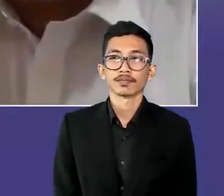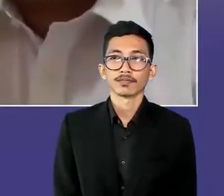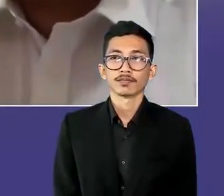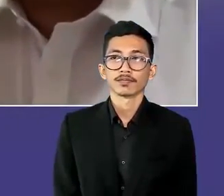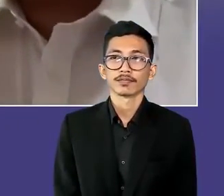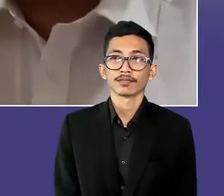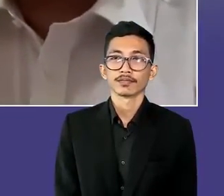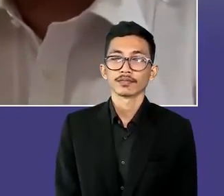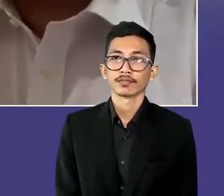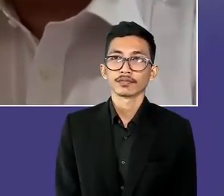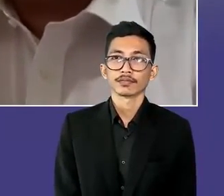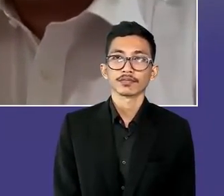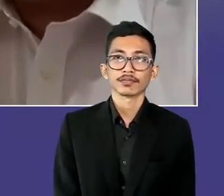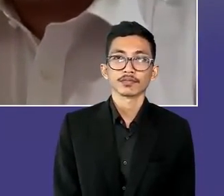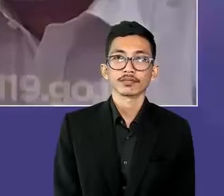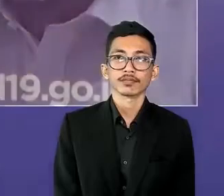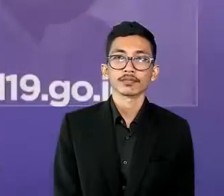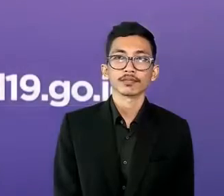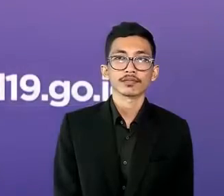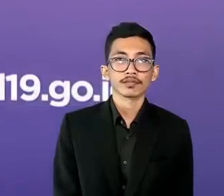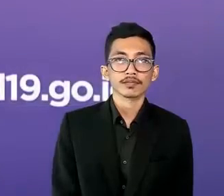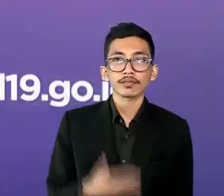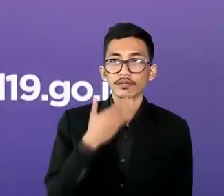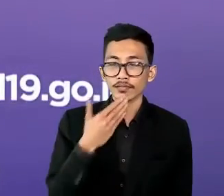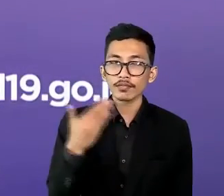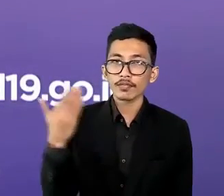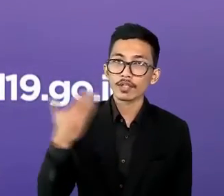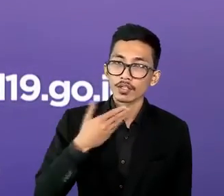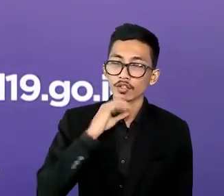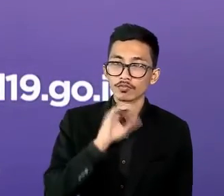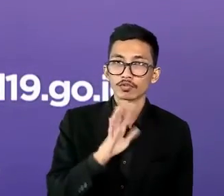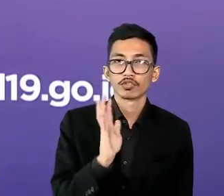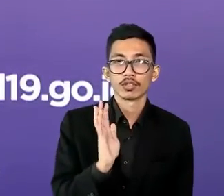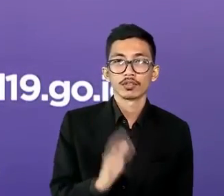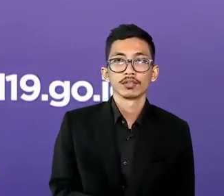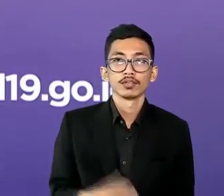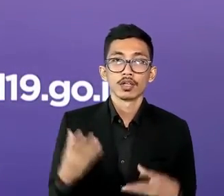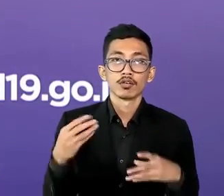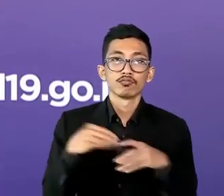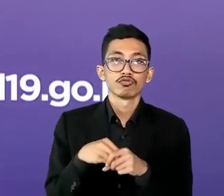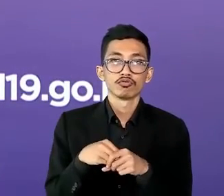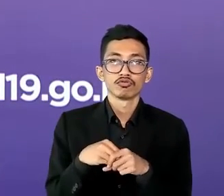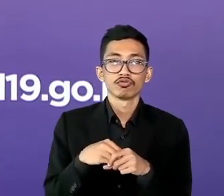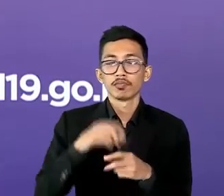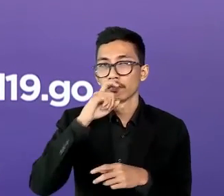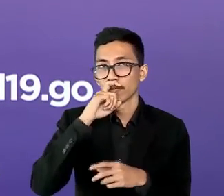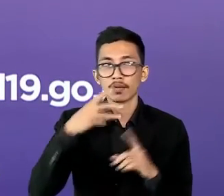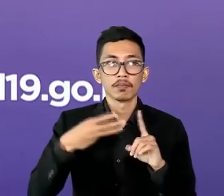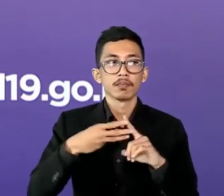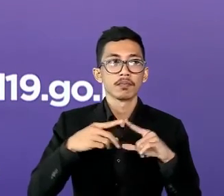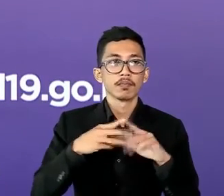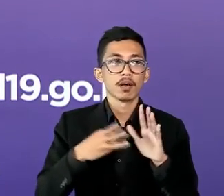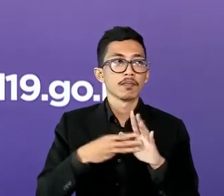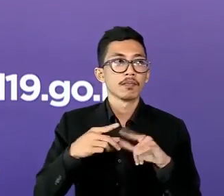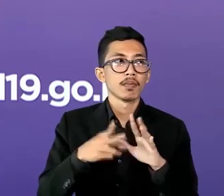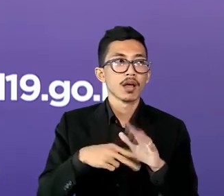Baik, terima kasih untuk jawabannya dan juga pertanyaan dari Pak Dokter. Dan telah bergabung bersama kita Bapak Bambang Setiawan Budi